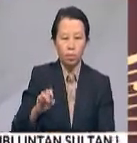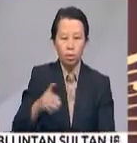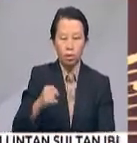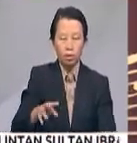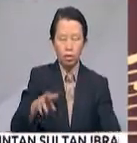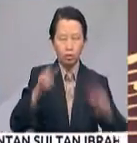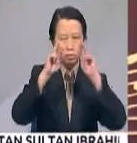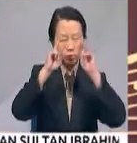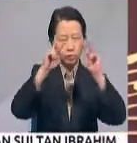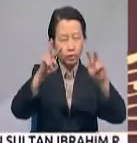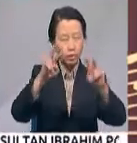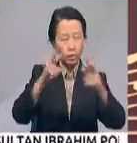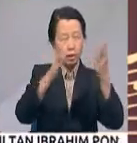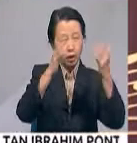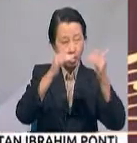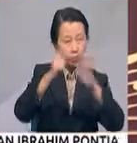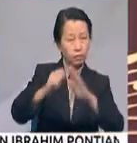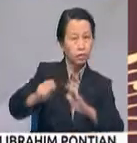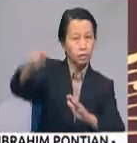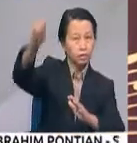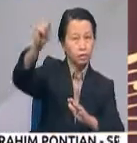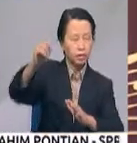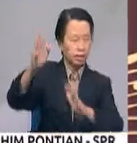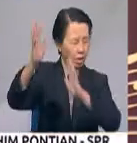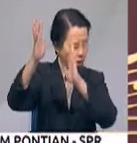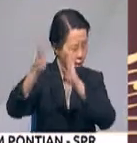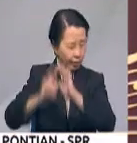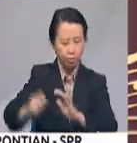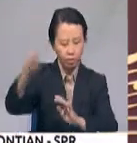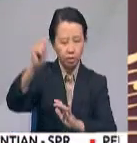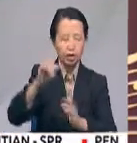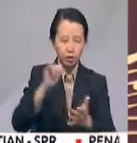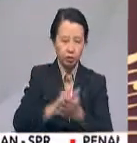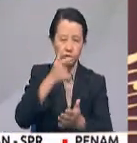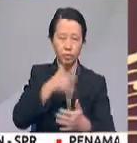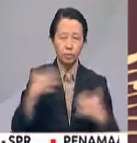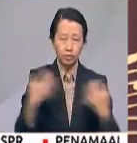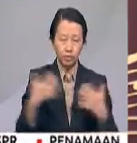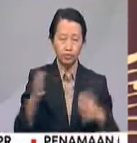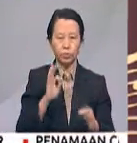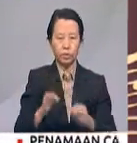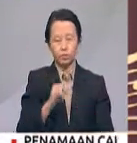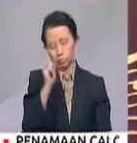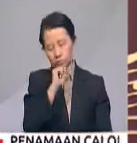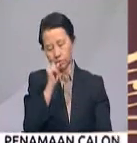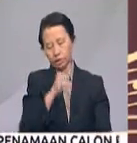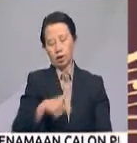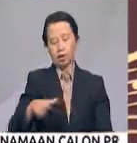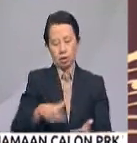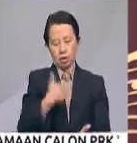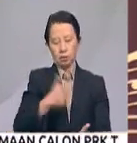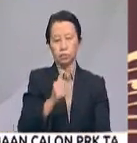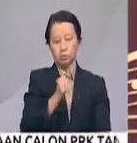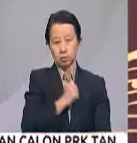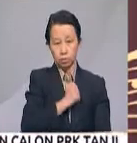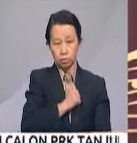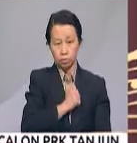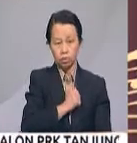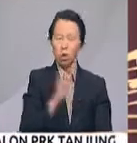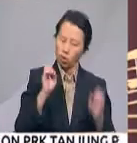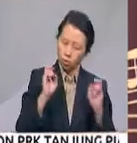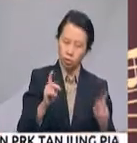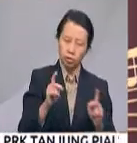expectation very high. Tinggi. Jadi kalau nyanyi lagu kita, kita tak ada hal. Kita kena nyanyi lagu medley,